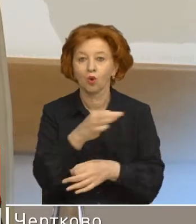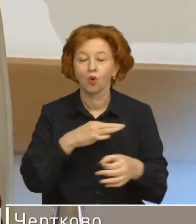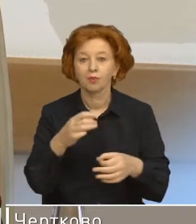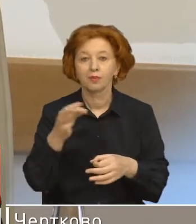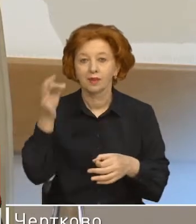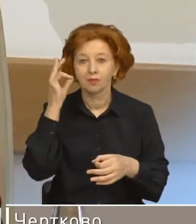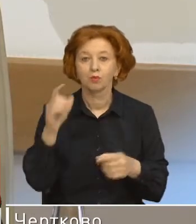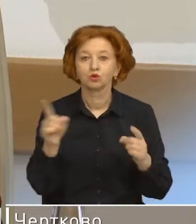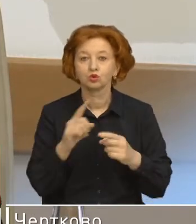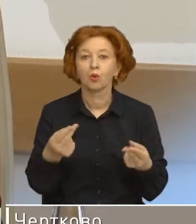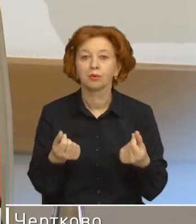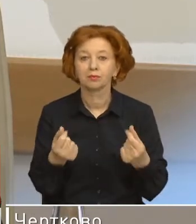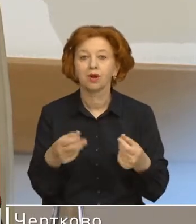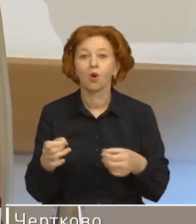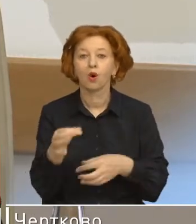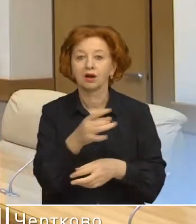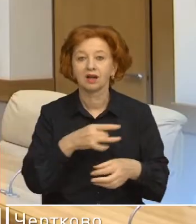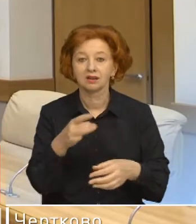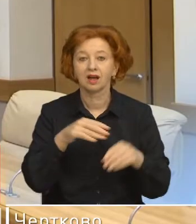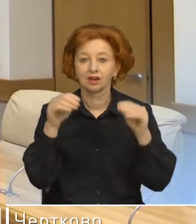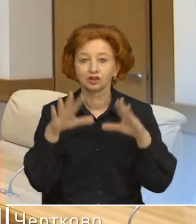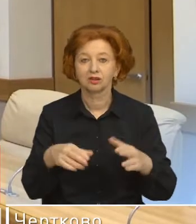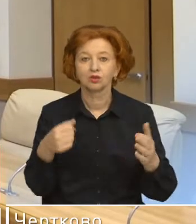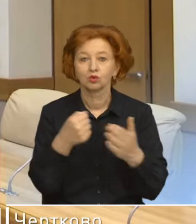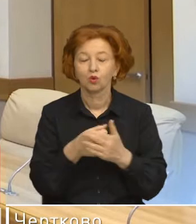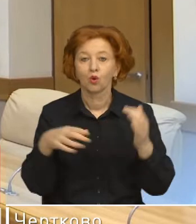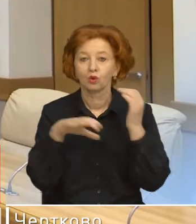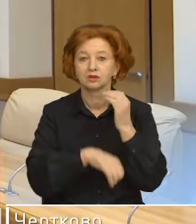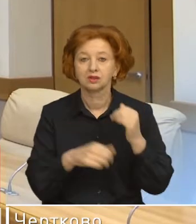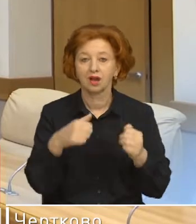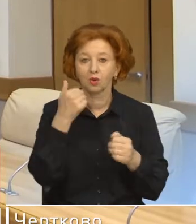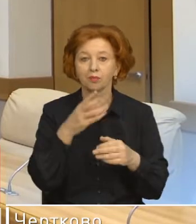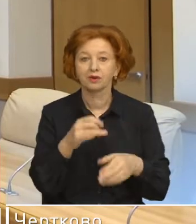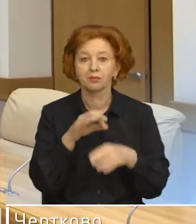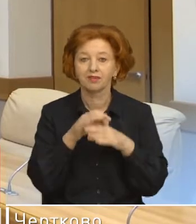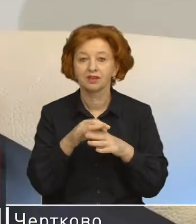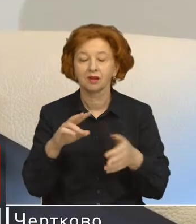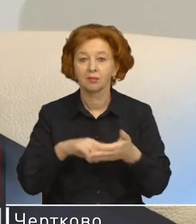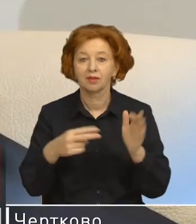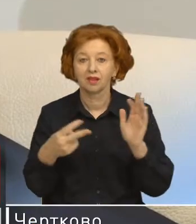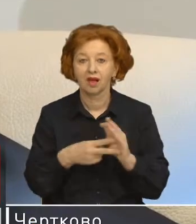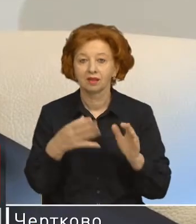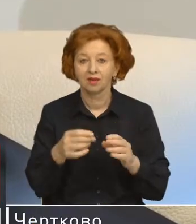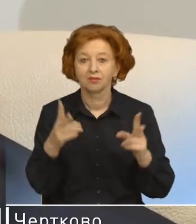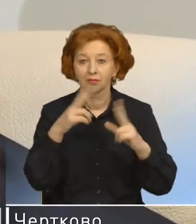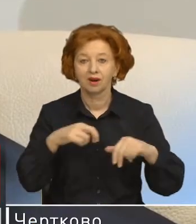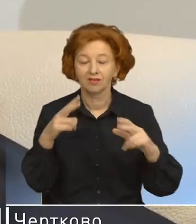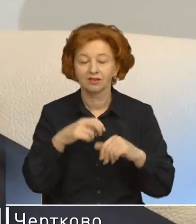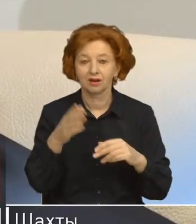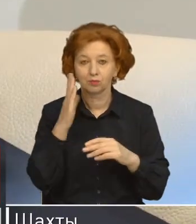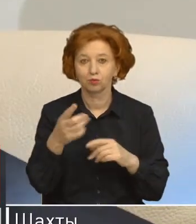напомнил предпринимателям о региональном решении, действующем до конца года. При проведении плановых и внеплановых проверок